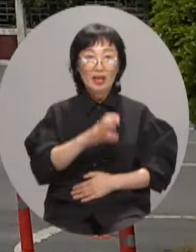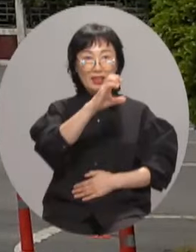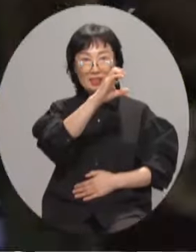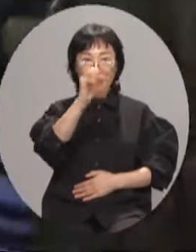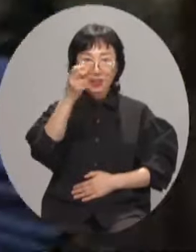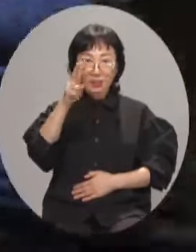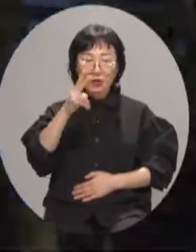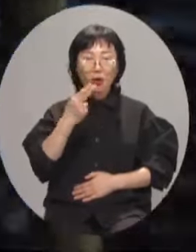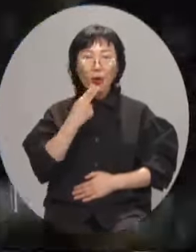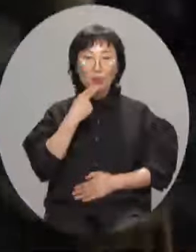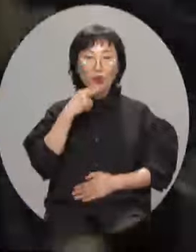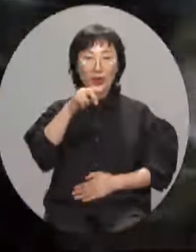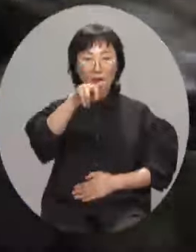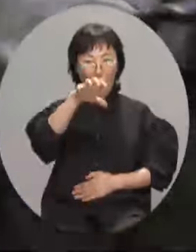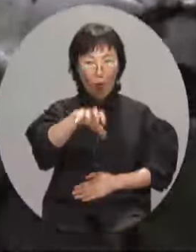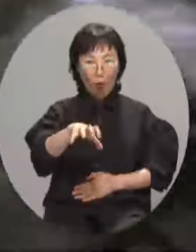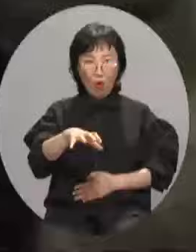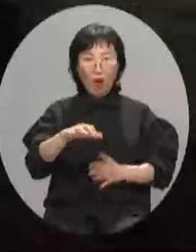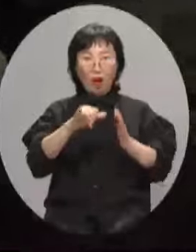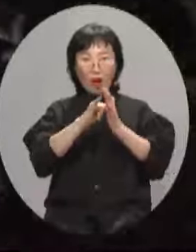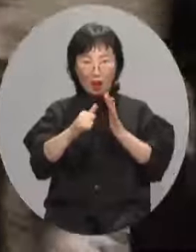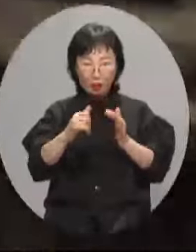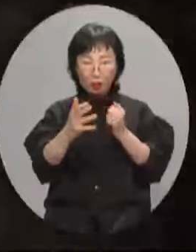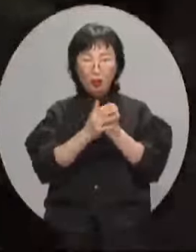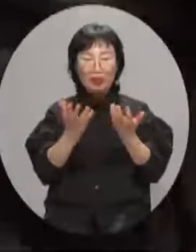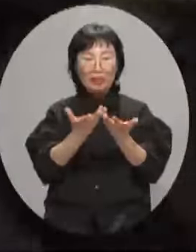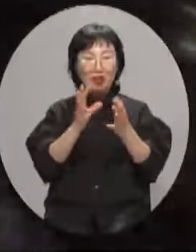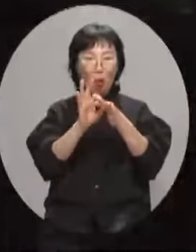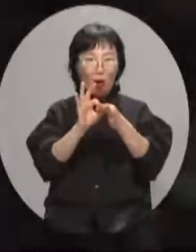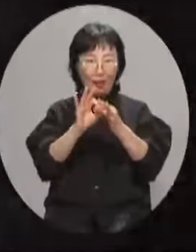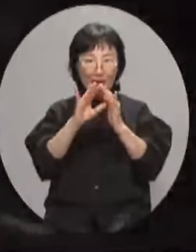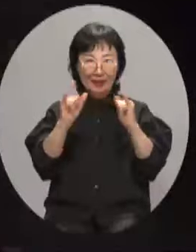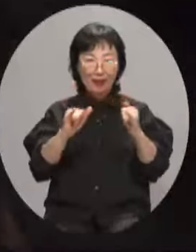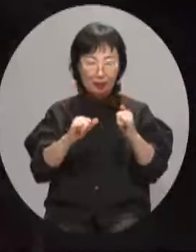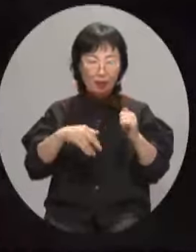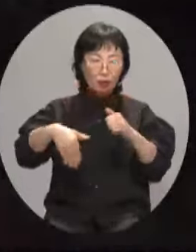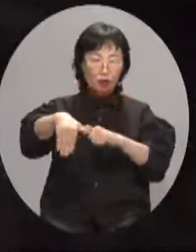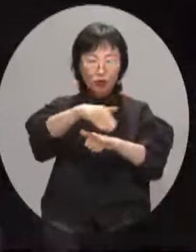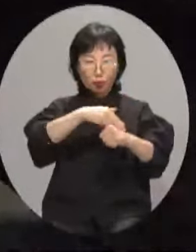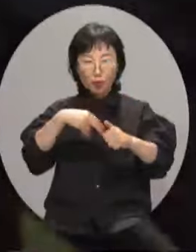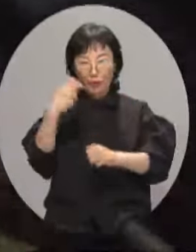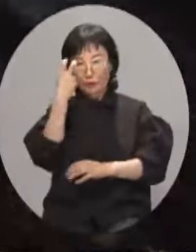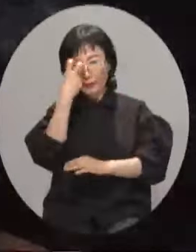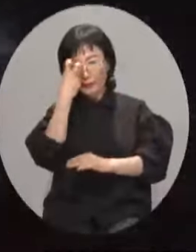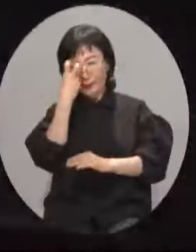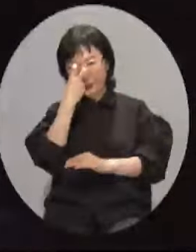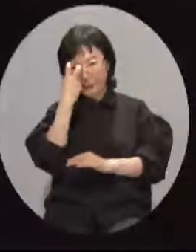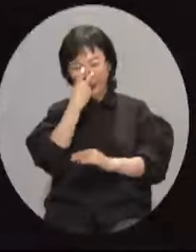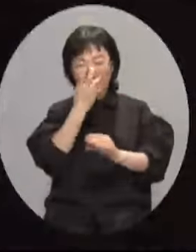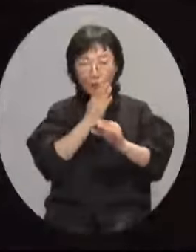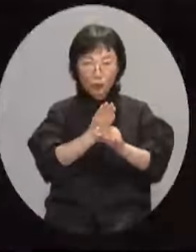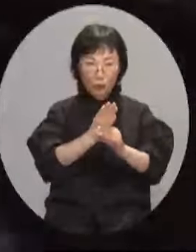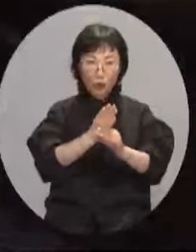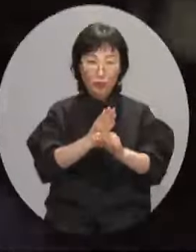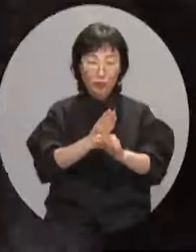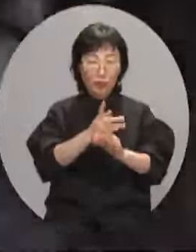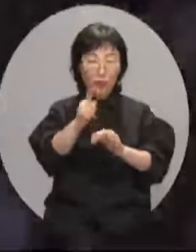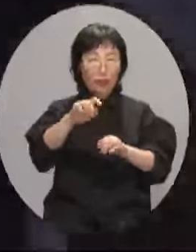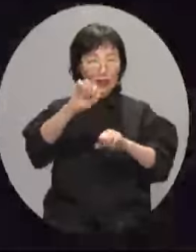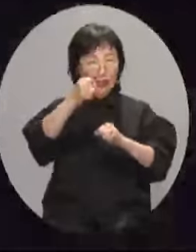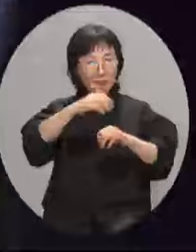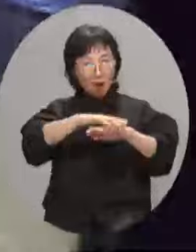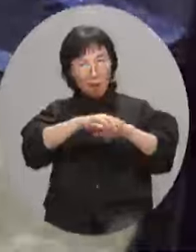CCTV도 없는 비좁은 공간. 유가족과 노동단체 관계자가 어지러운 현장을 둘러보고 있습니다. 벗겨진